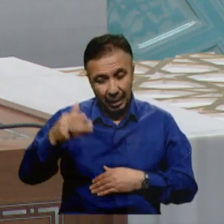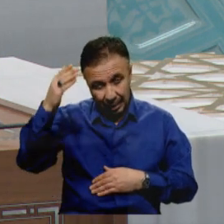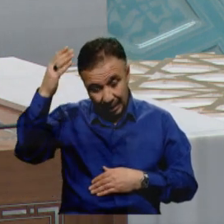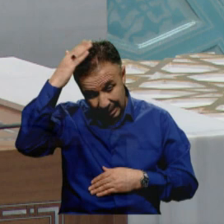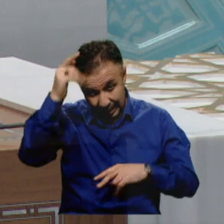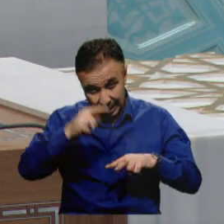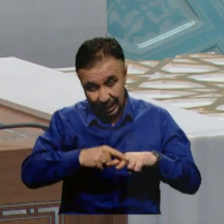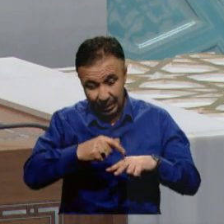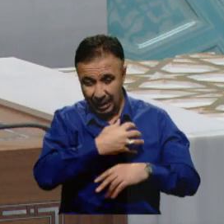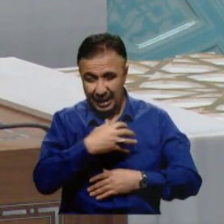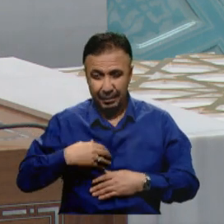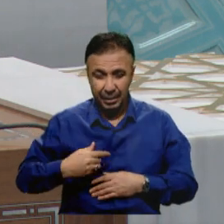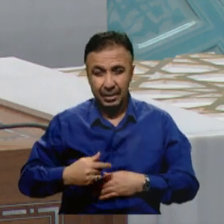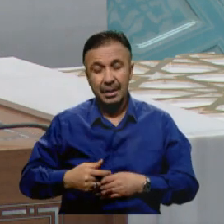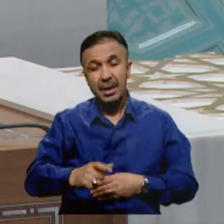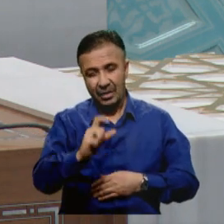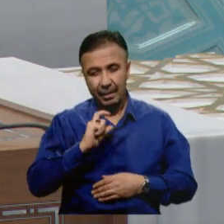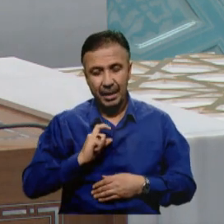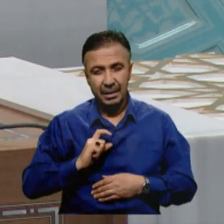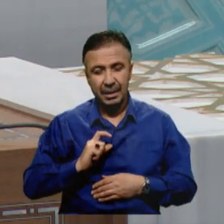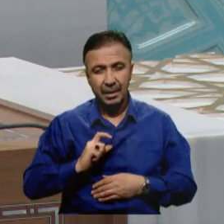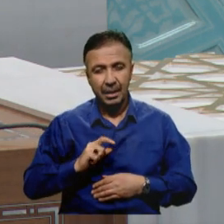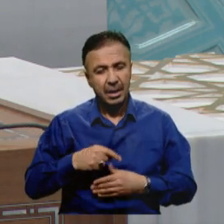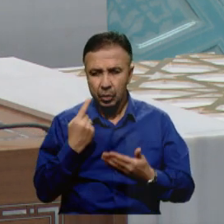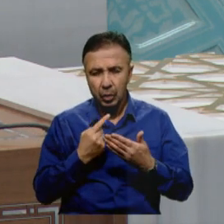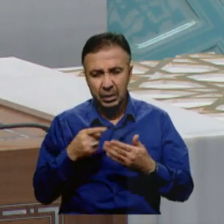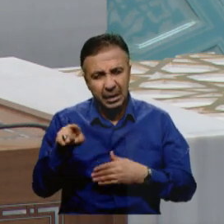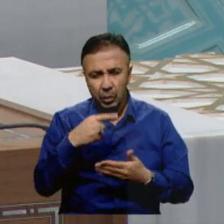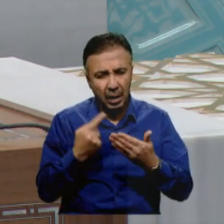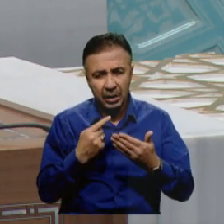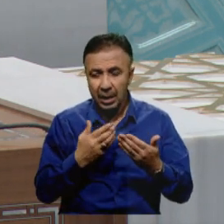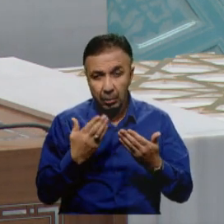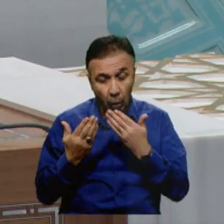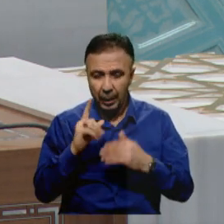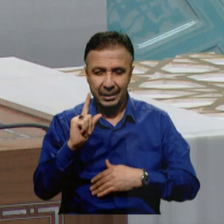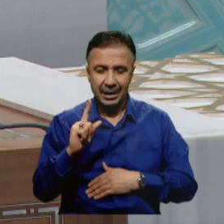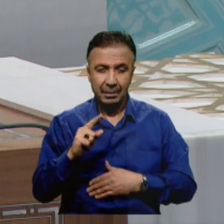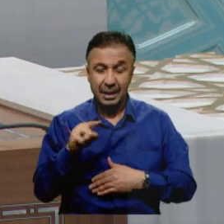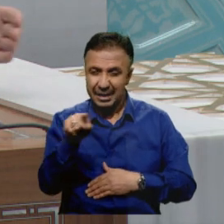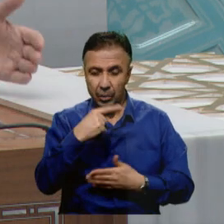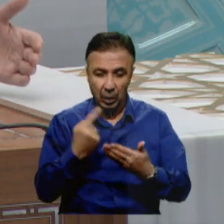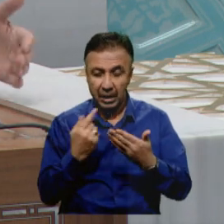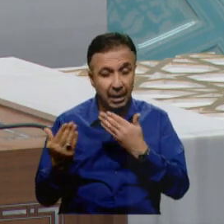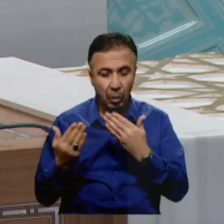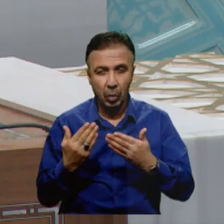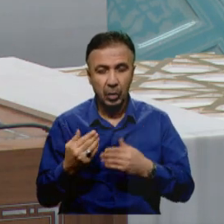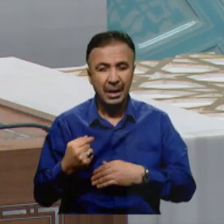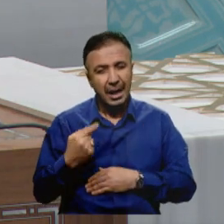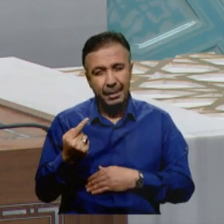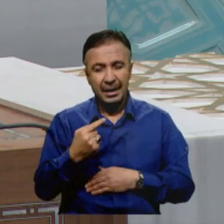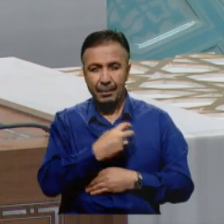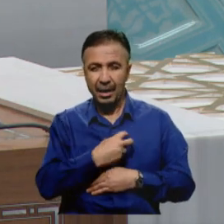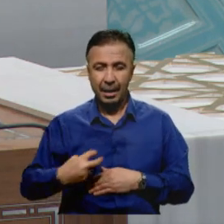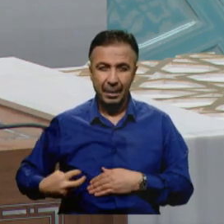Hulukuhul Kur'an. Onun ahlakı Kur'an-ı Kerim idi. Siz Kur'an-ı Kerim okuyun, bir de Hazreti Peygamber'in